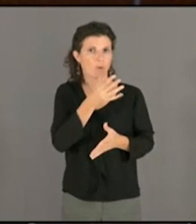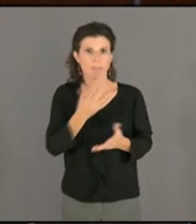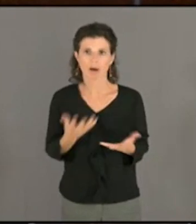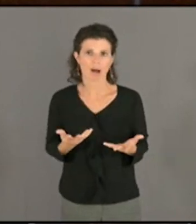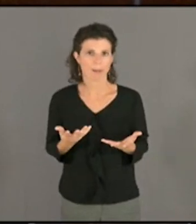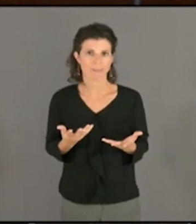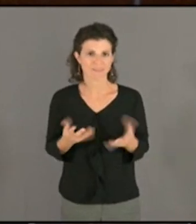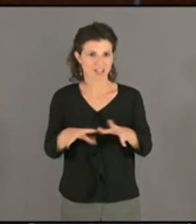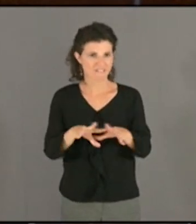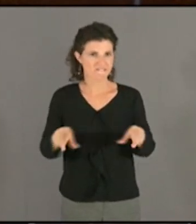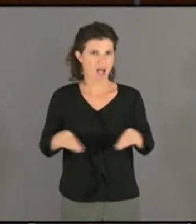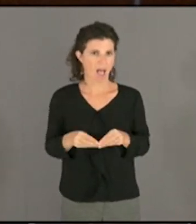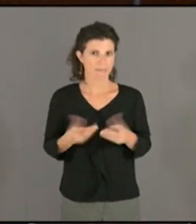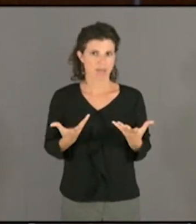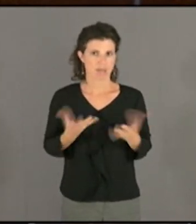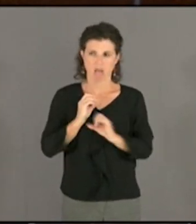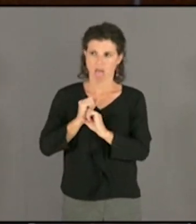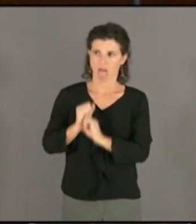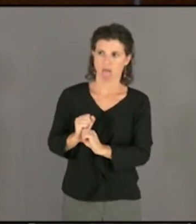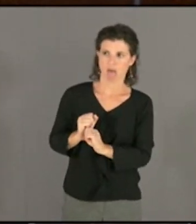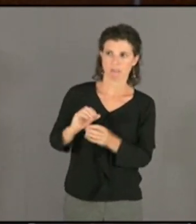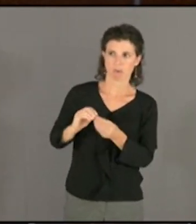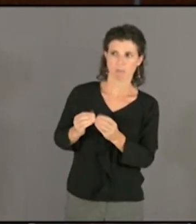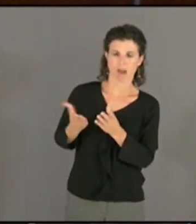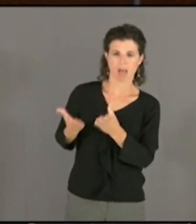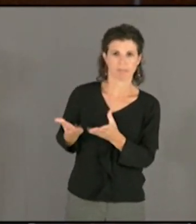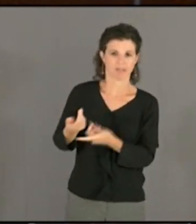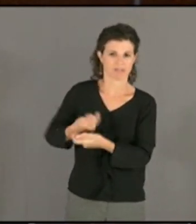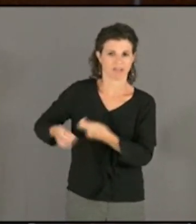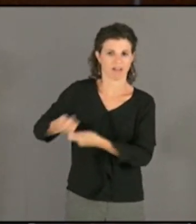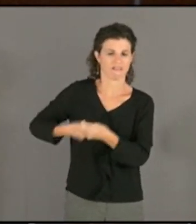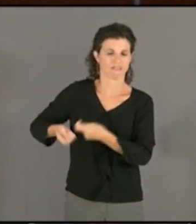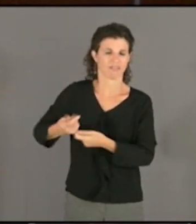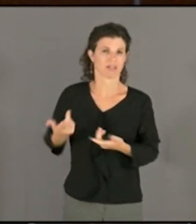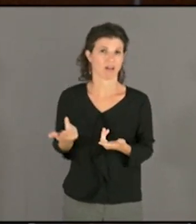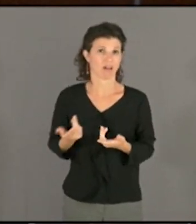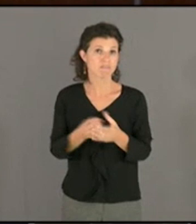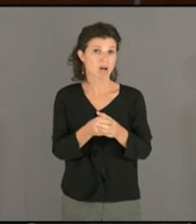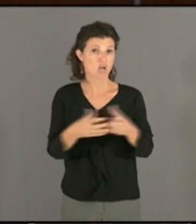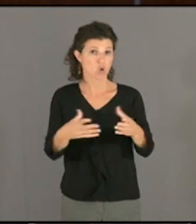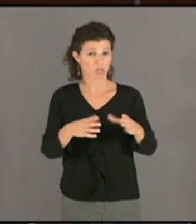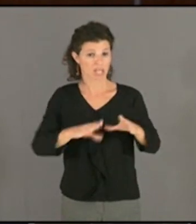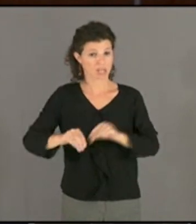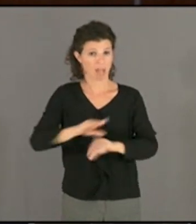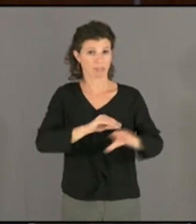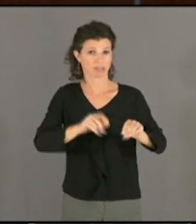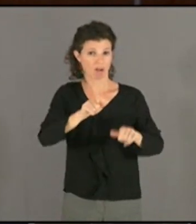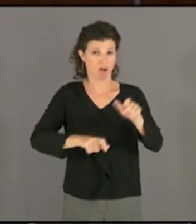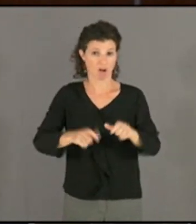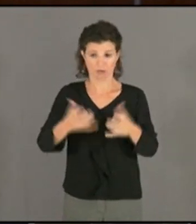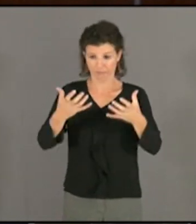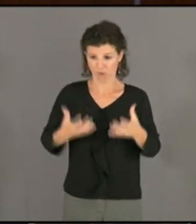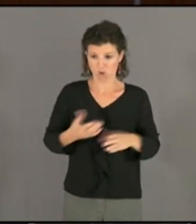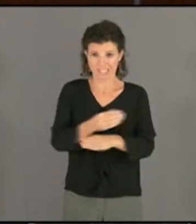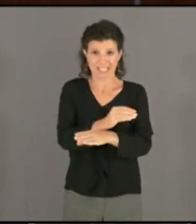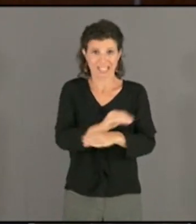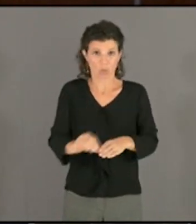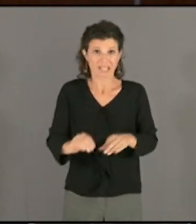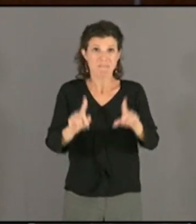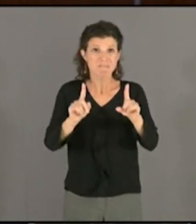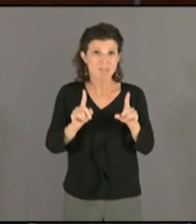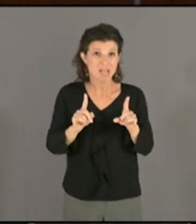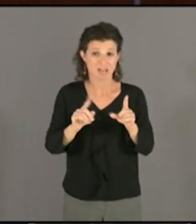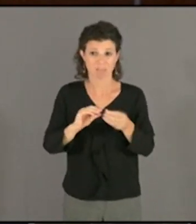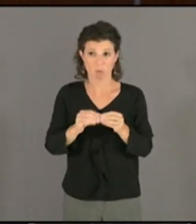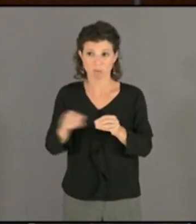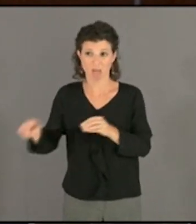en otage, parce que je crois, moi aussi, bien sûr, que la majorité des habitants veulent vivre en sécurité, mais que le trafic de